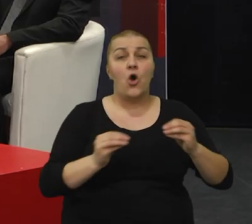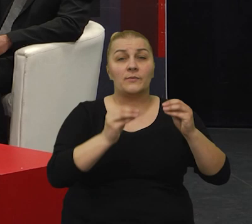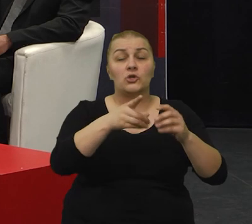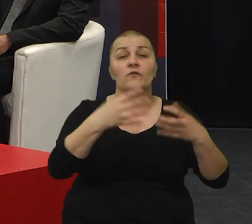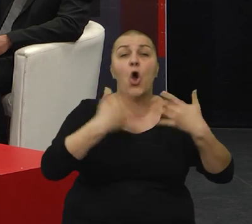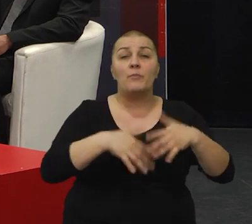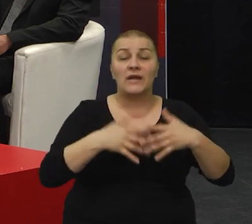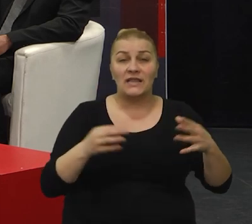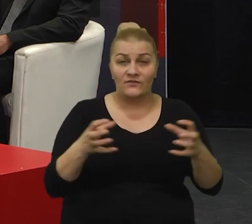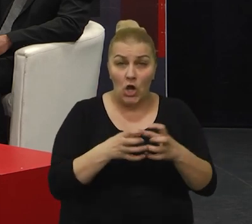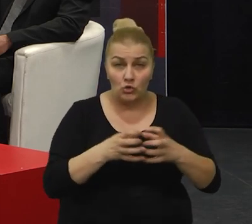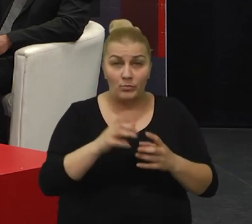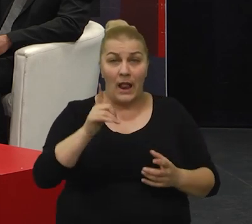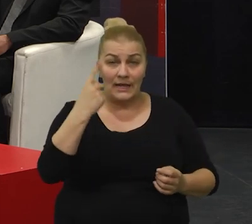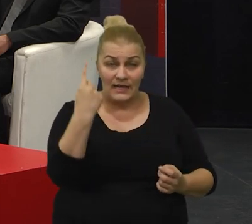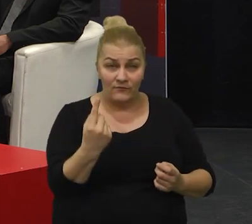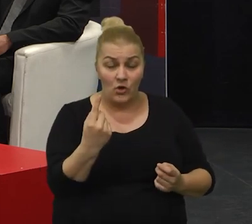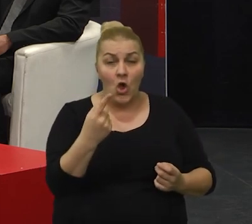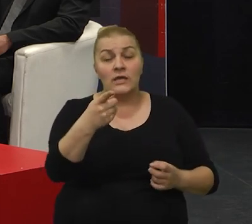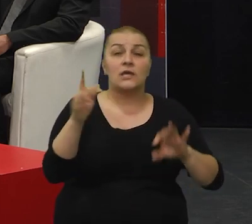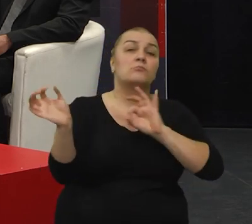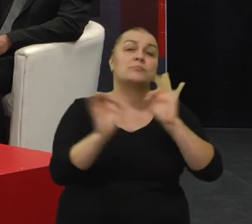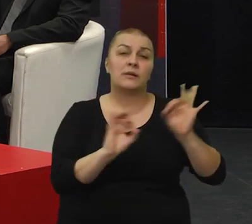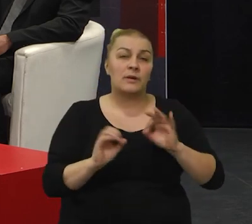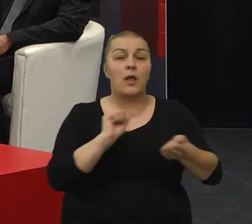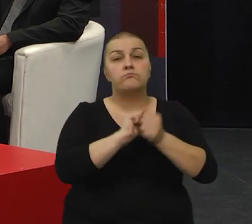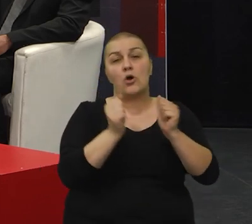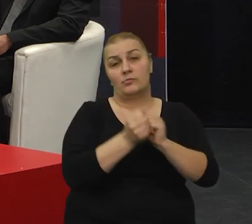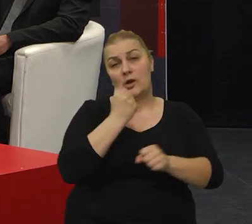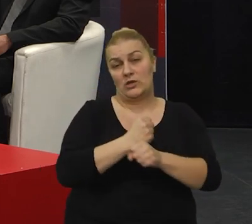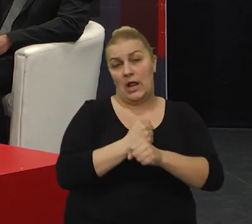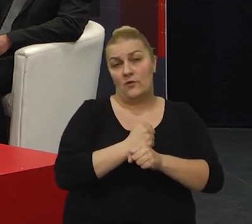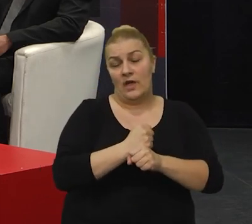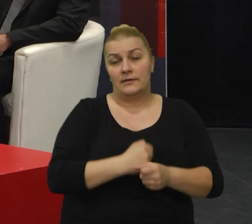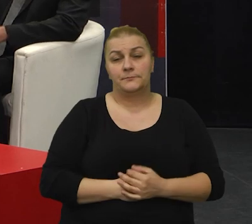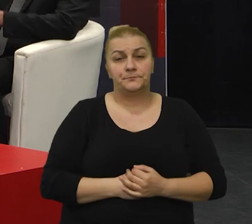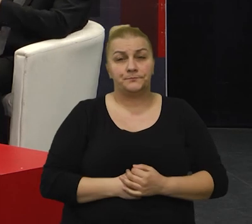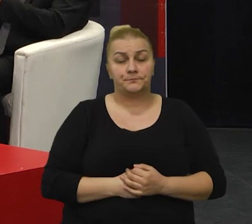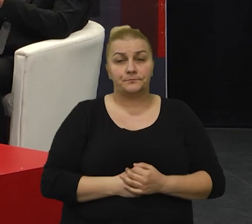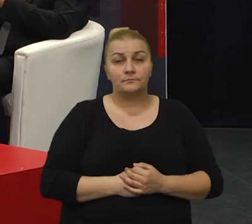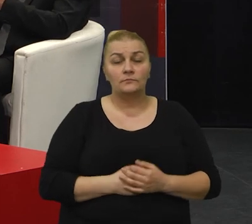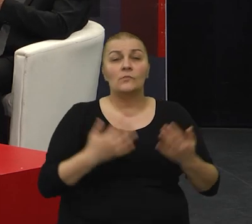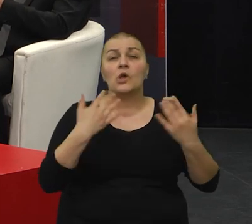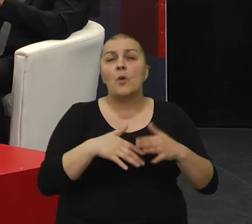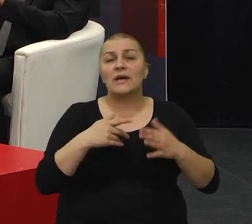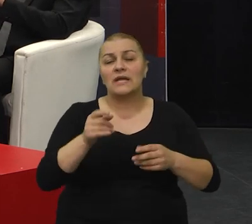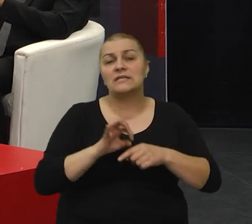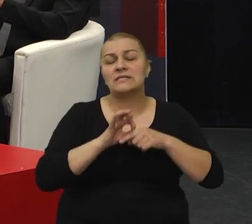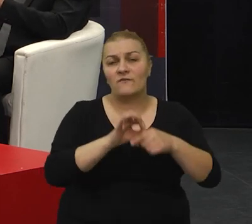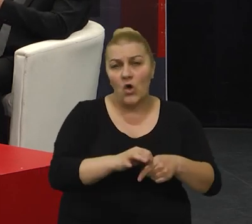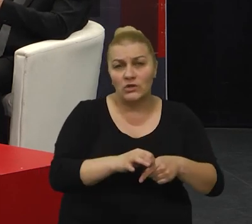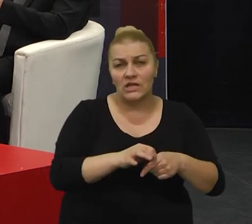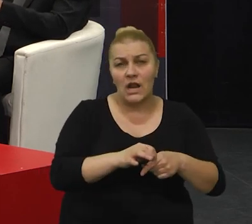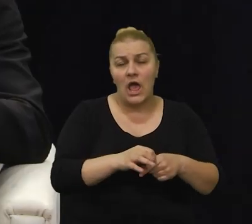formiraš operativnu grupu u Livno i pripremaš za borbeno djelovanje. Da, operacija se